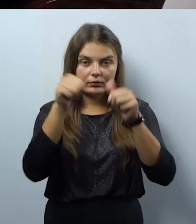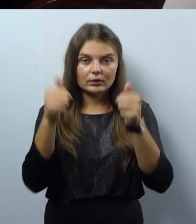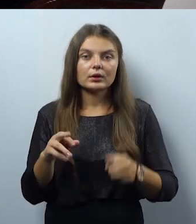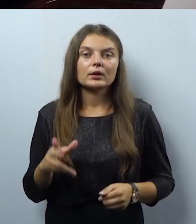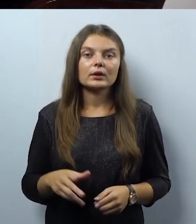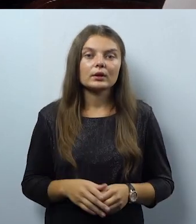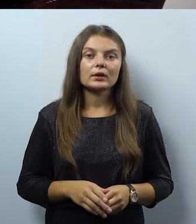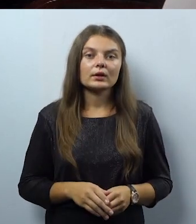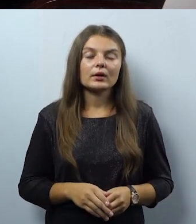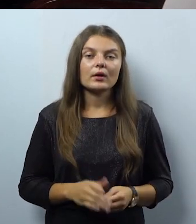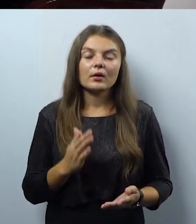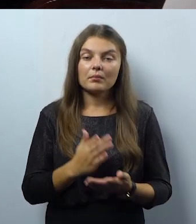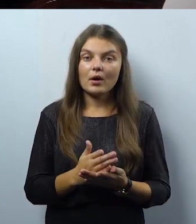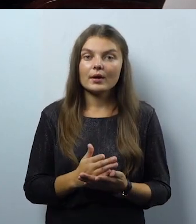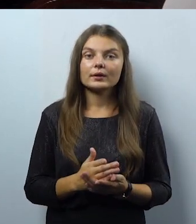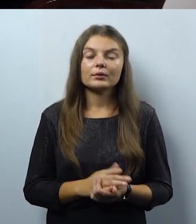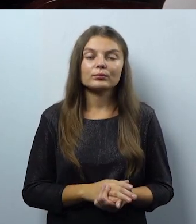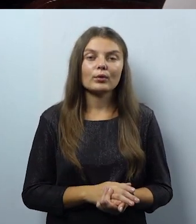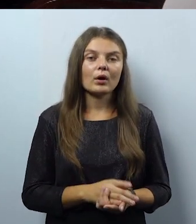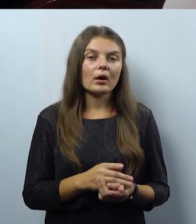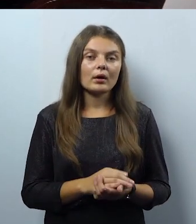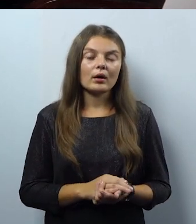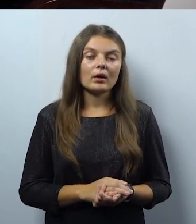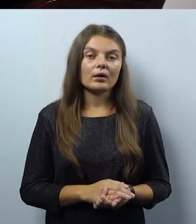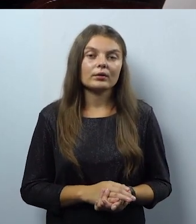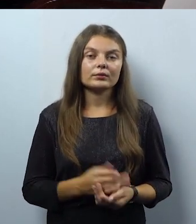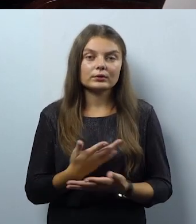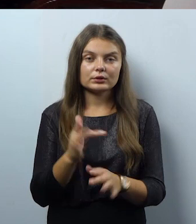допомоги ми маємо на сьогодні в Бурштині і, в принципі, буде мати і майбутнє ОТГ?